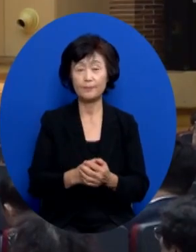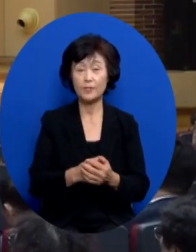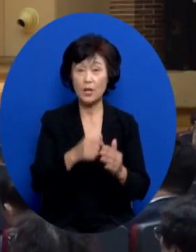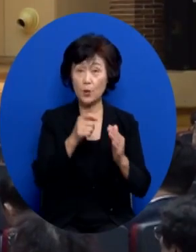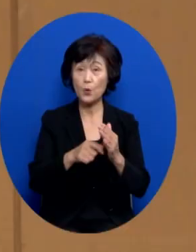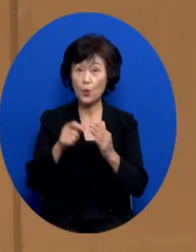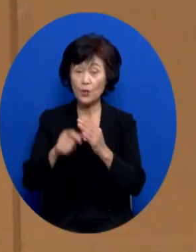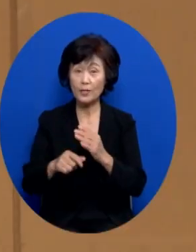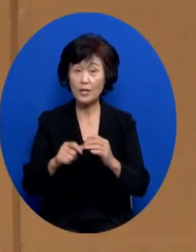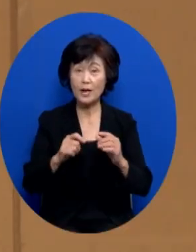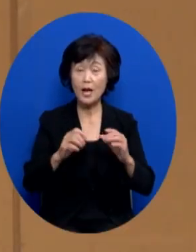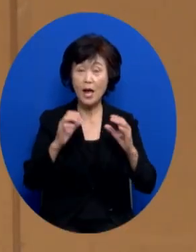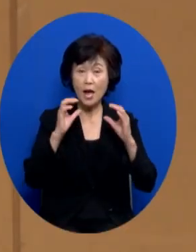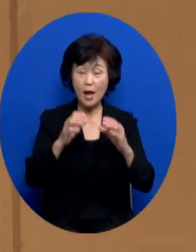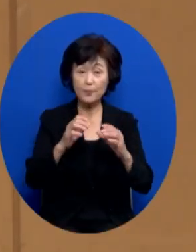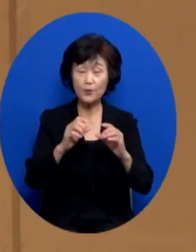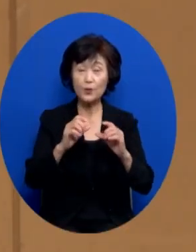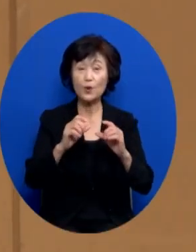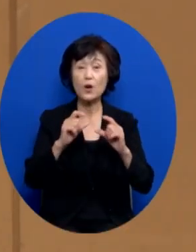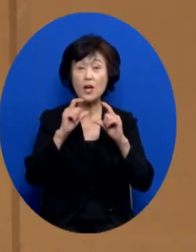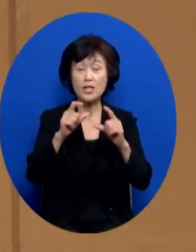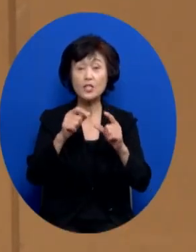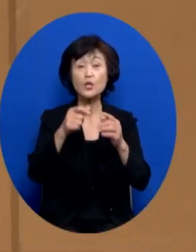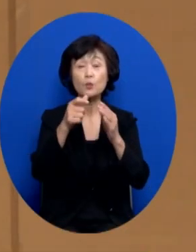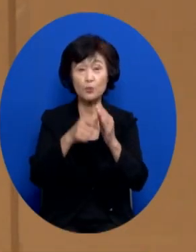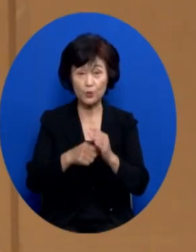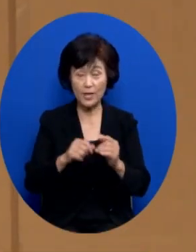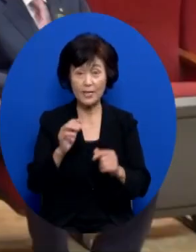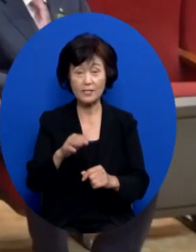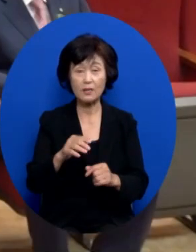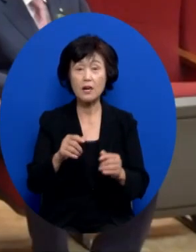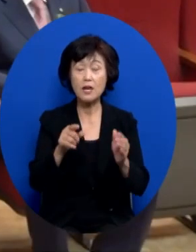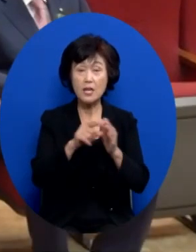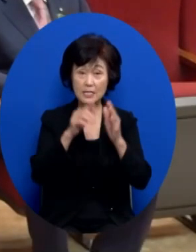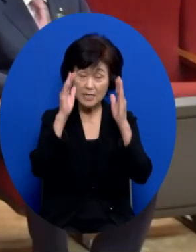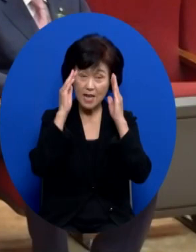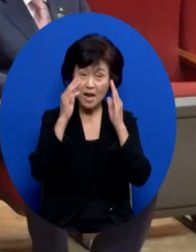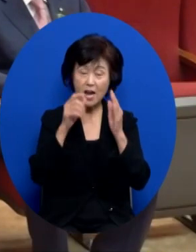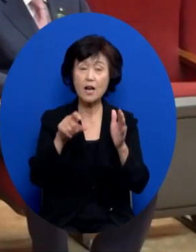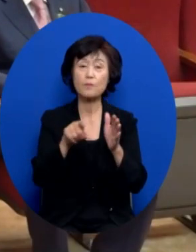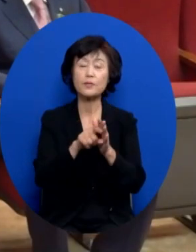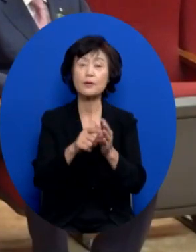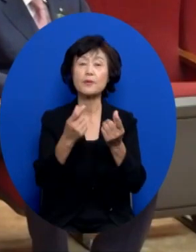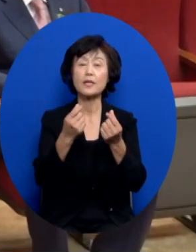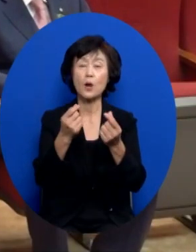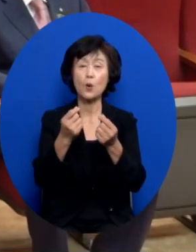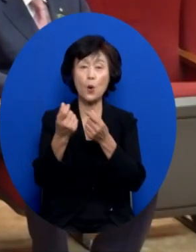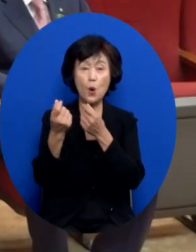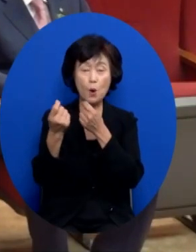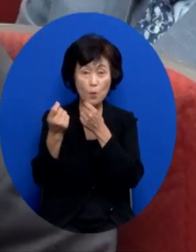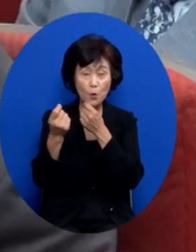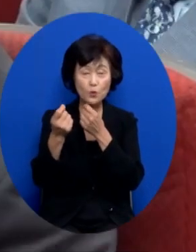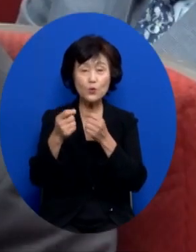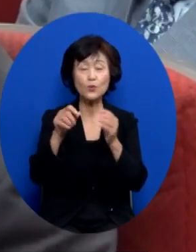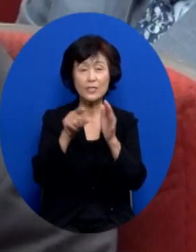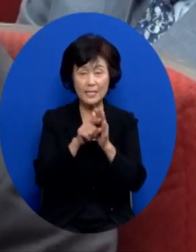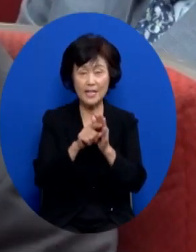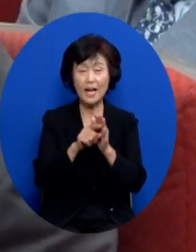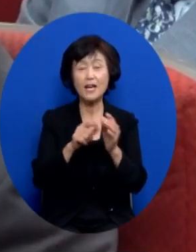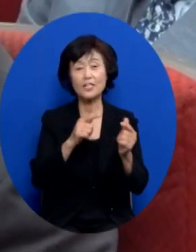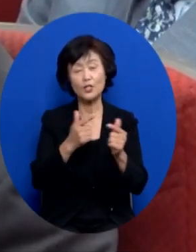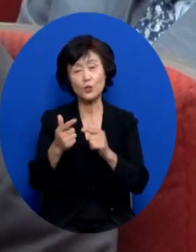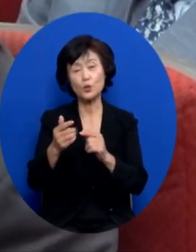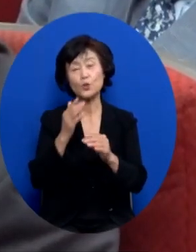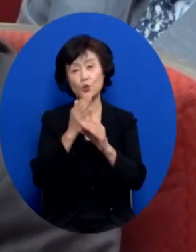양 교단은 합동 선언문에서 신학과 신앙이 같고 특별히 양 교단이 개혁주의 보수 신학을 중심으로 하고 있어